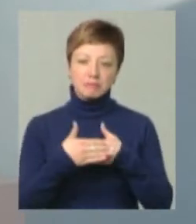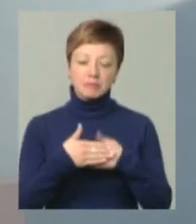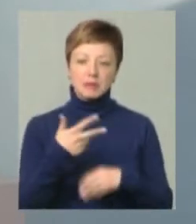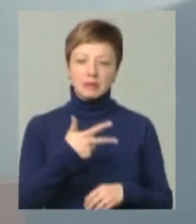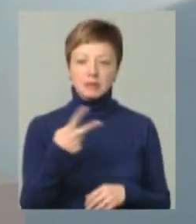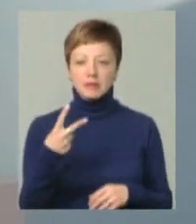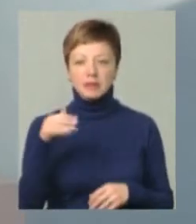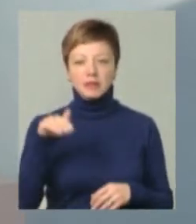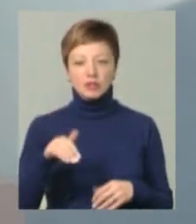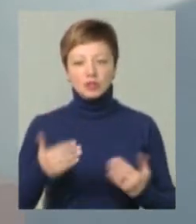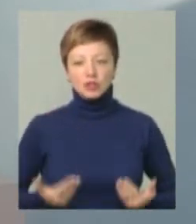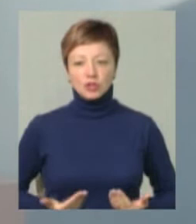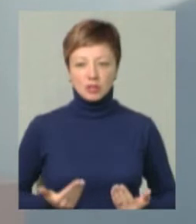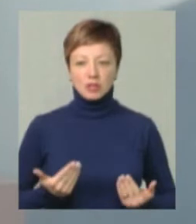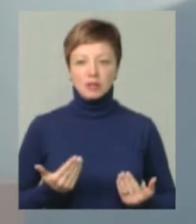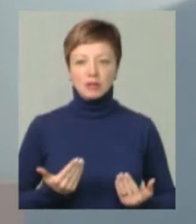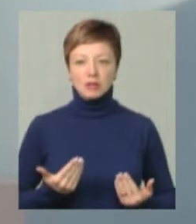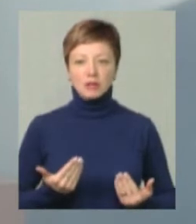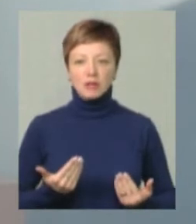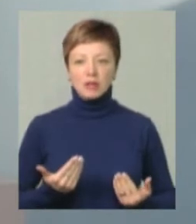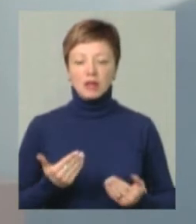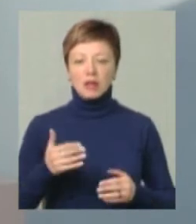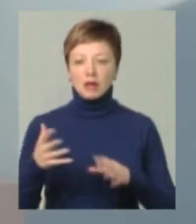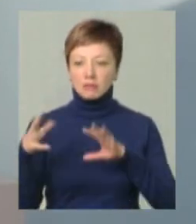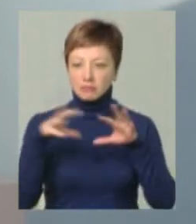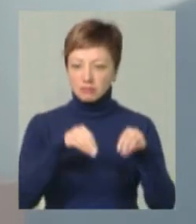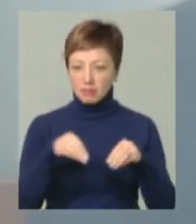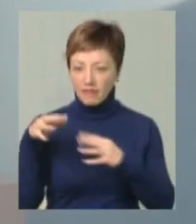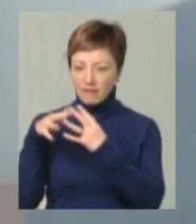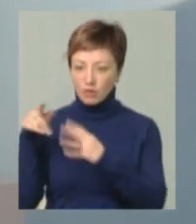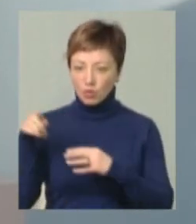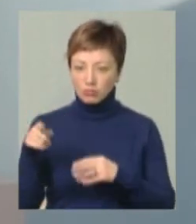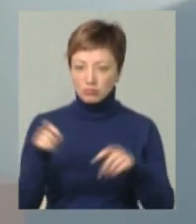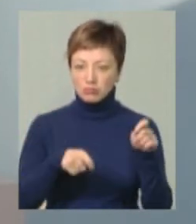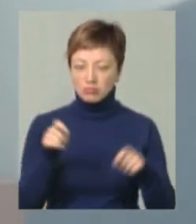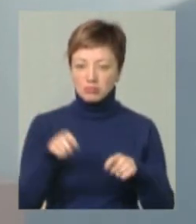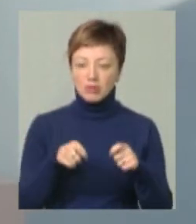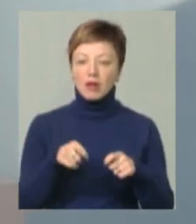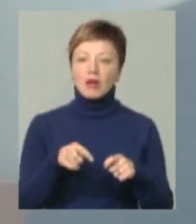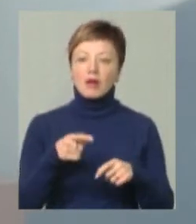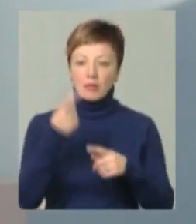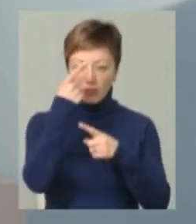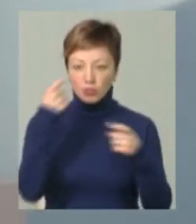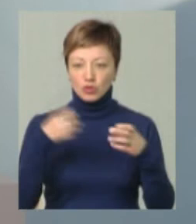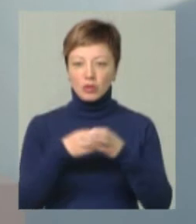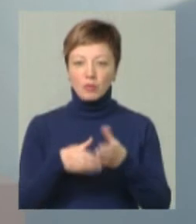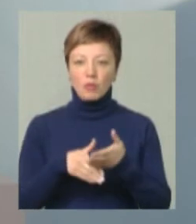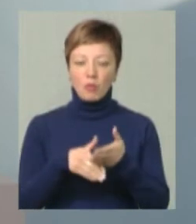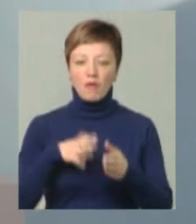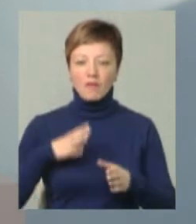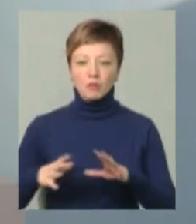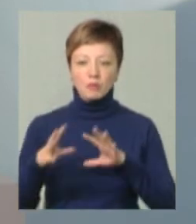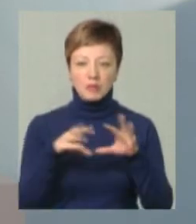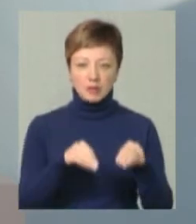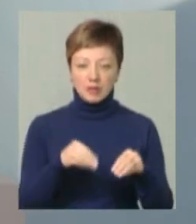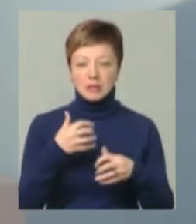32 тисяч жителів, уражених війною областей. Про це інформує штаб допомоги вимушеним переселенцям. Є